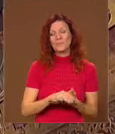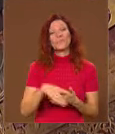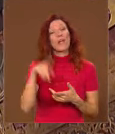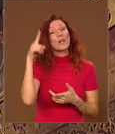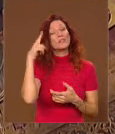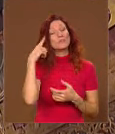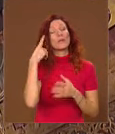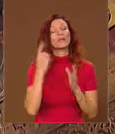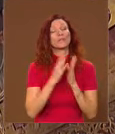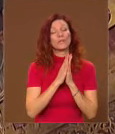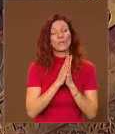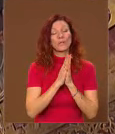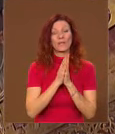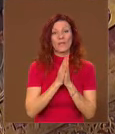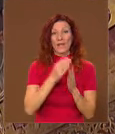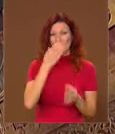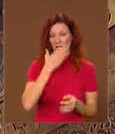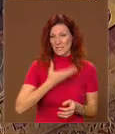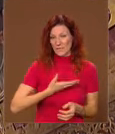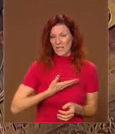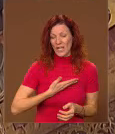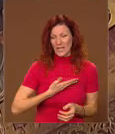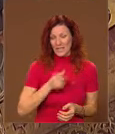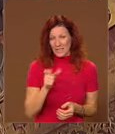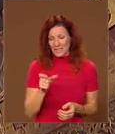молитвите на свещенослужителите.